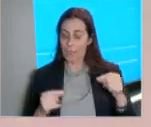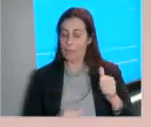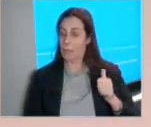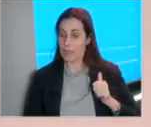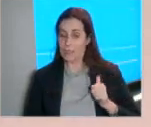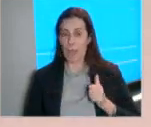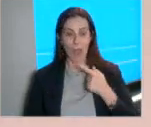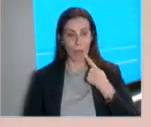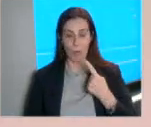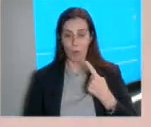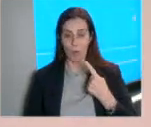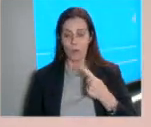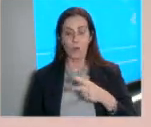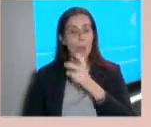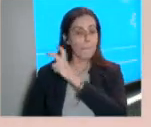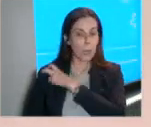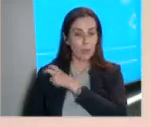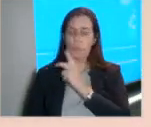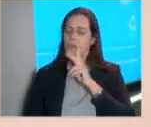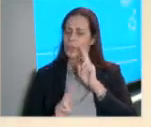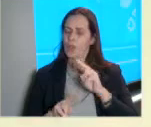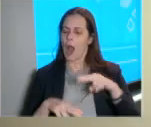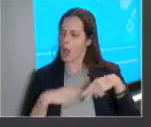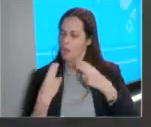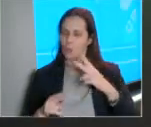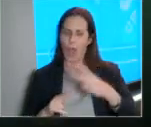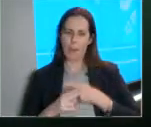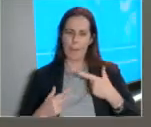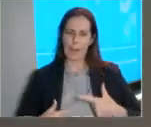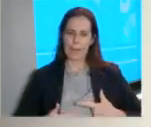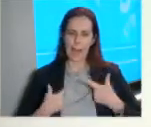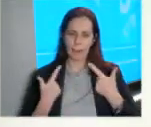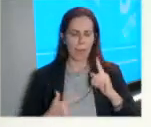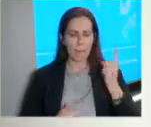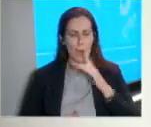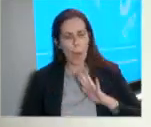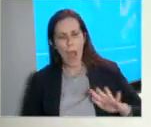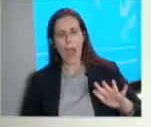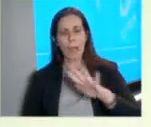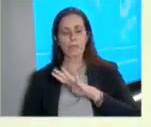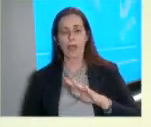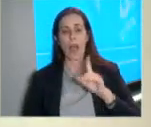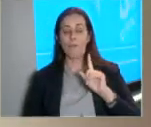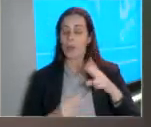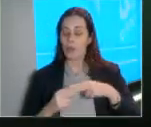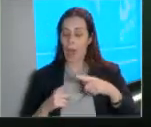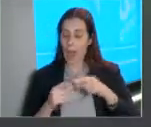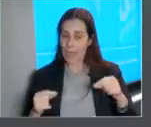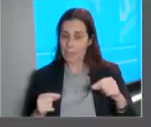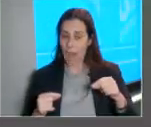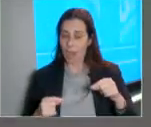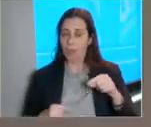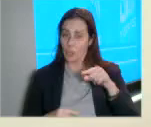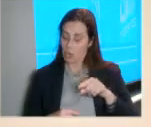צה"ל מוסר שהנחיות פיקוד העורף מורות על חזרה מלאה לשגרה בכל הארץ, למעט בעוטף עזה ומערב